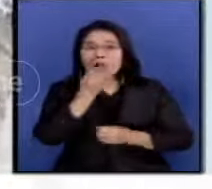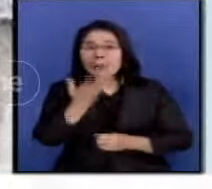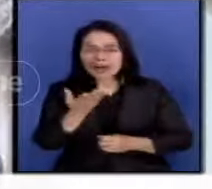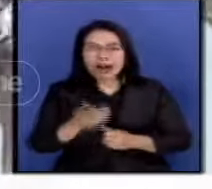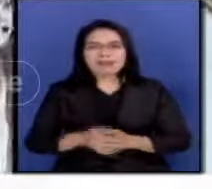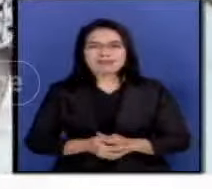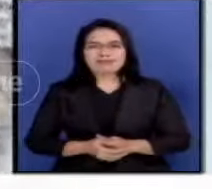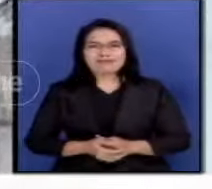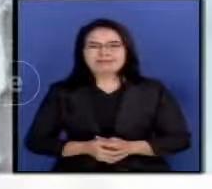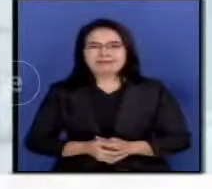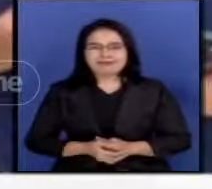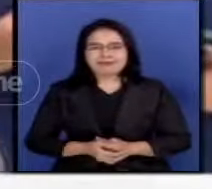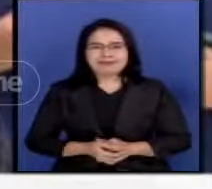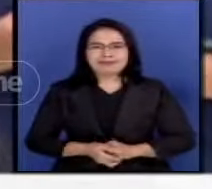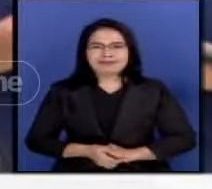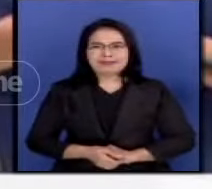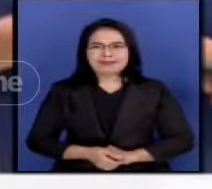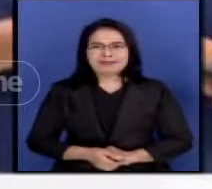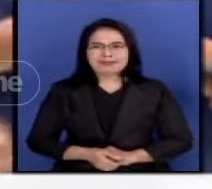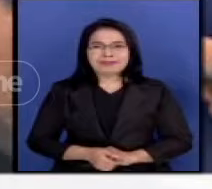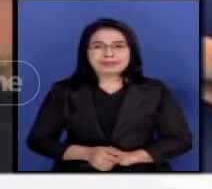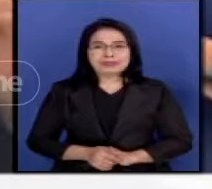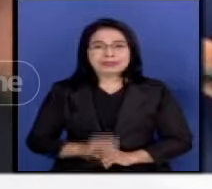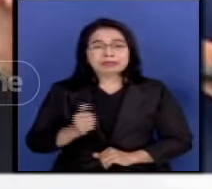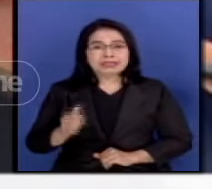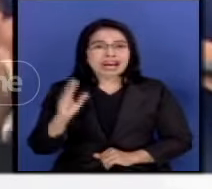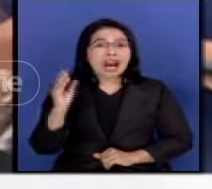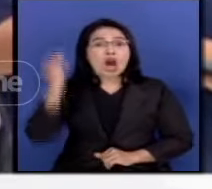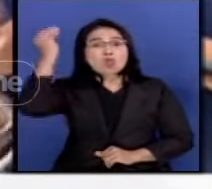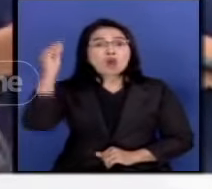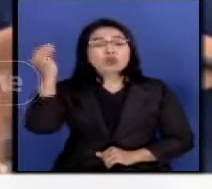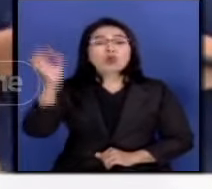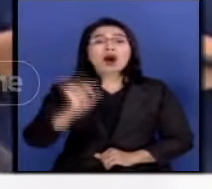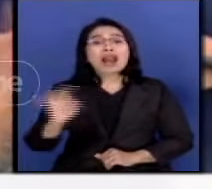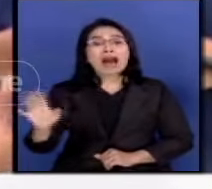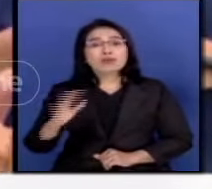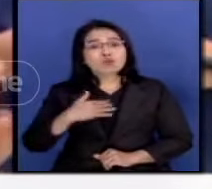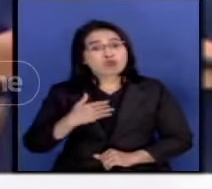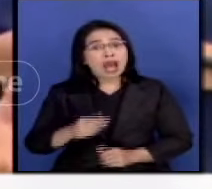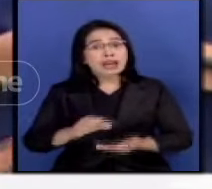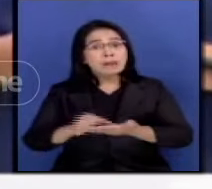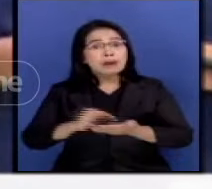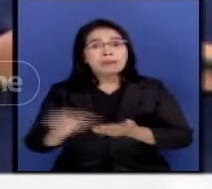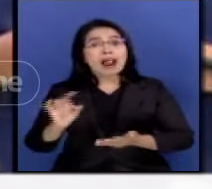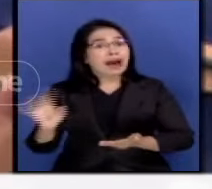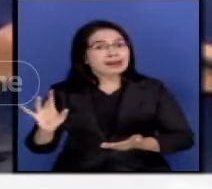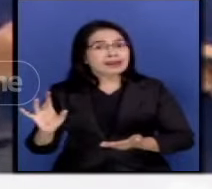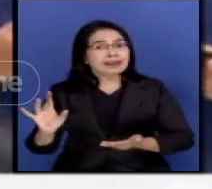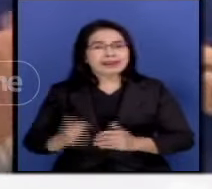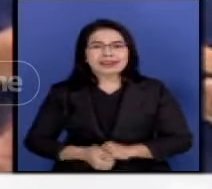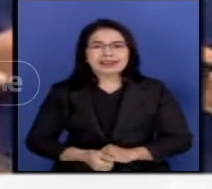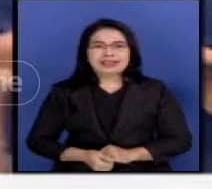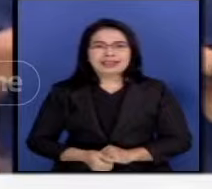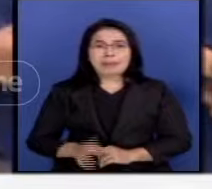bisa saja ini sekali lagi Bisa saja ketua-ketua yang lain punya preferensi lain tapi itu tetapi bahwa